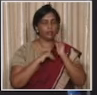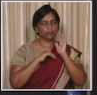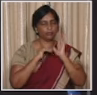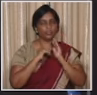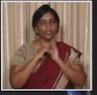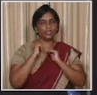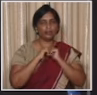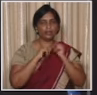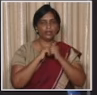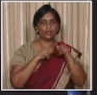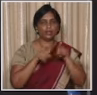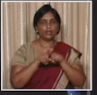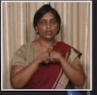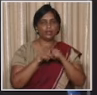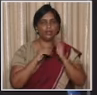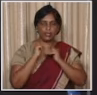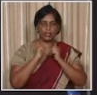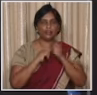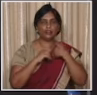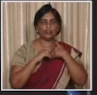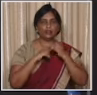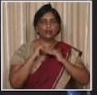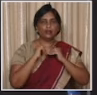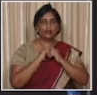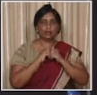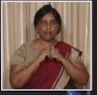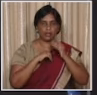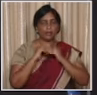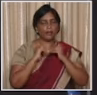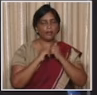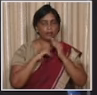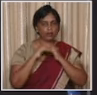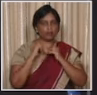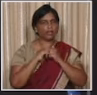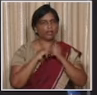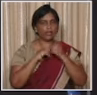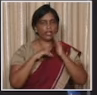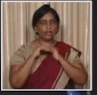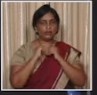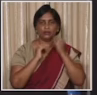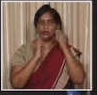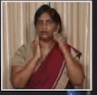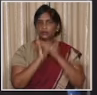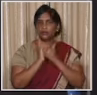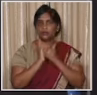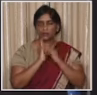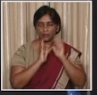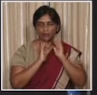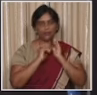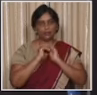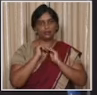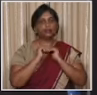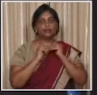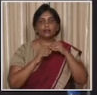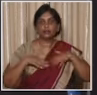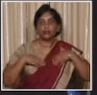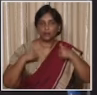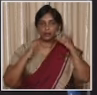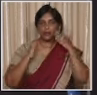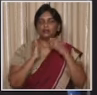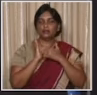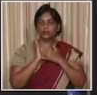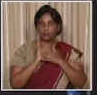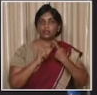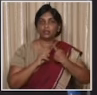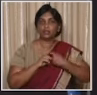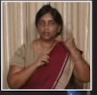මම හිතන්නේ ගරු කැබිනට් ඇමතිවරයා හැටියට රමේෂ් පත්තිනම් ඇමතුමාගේ නායකත්වය හරහා මේ සෞඛ්‍ය ශ්‍රේෂ්ඨය දියුණු කරන්න